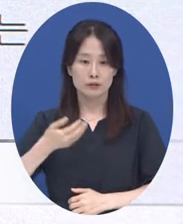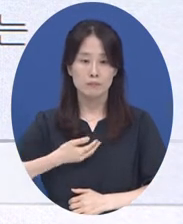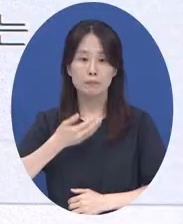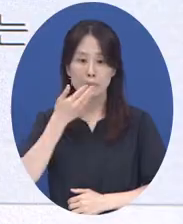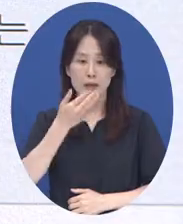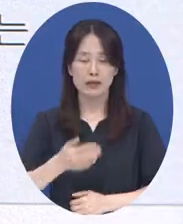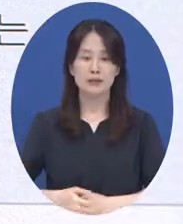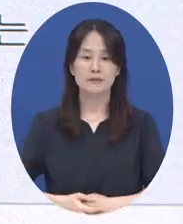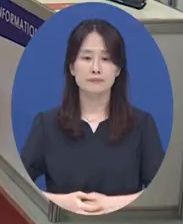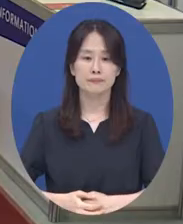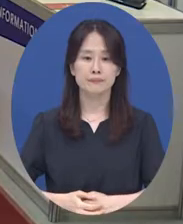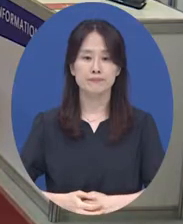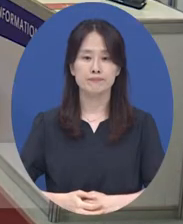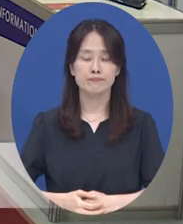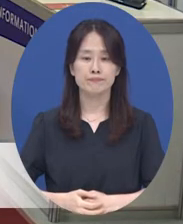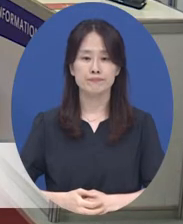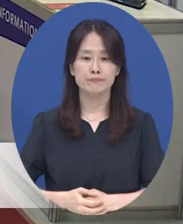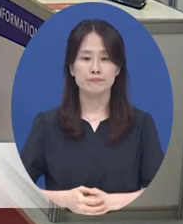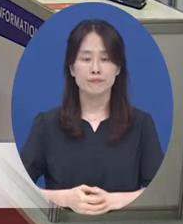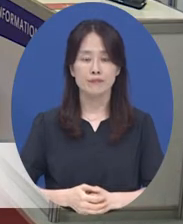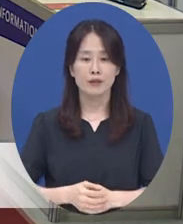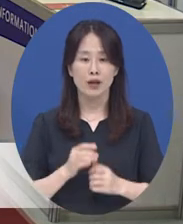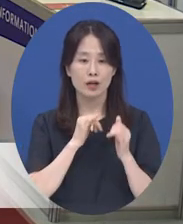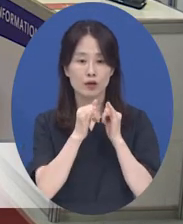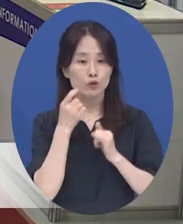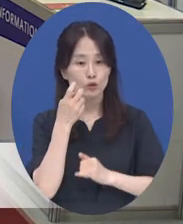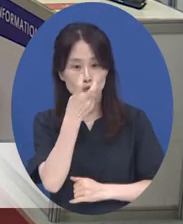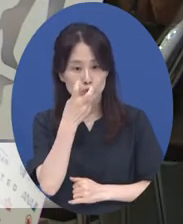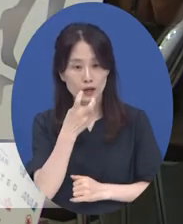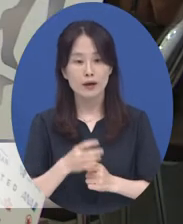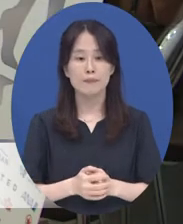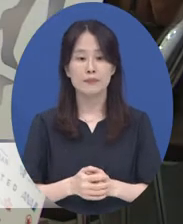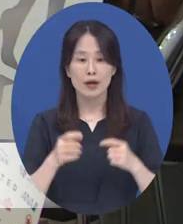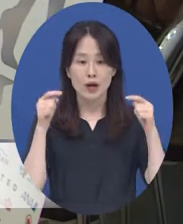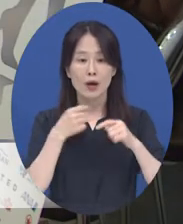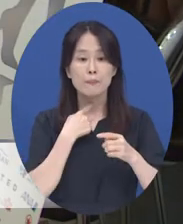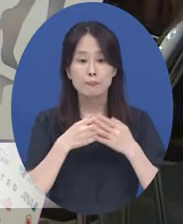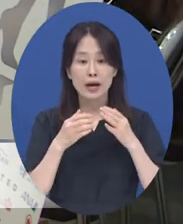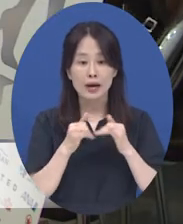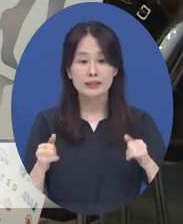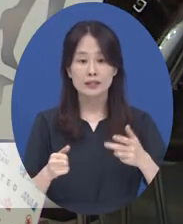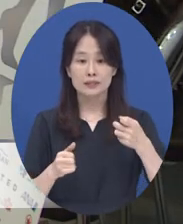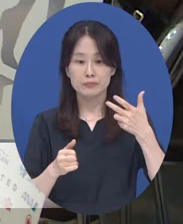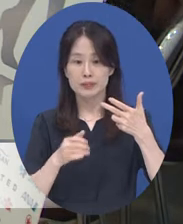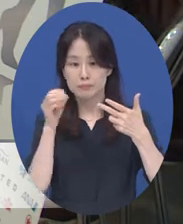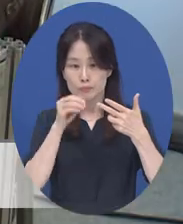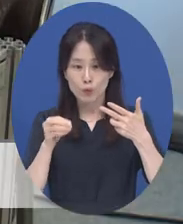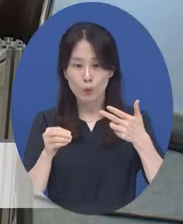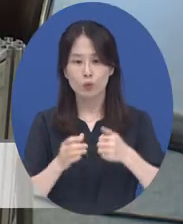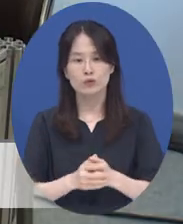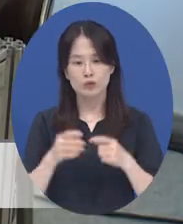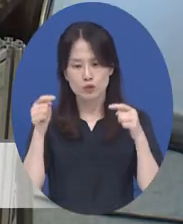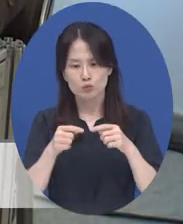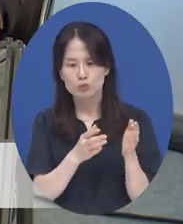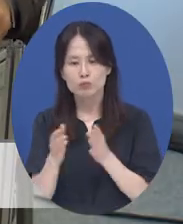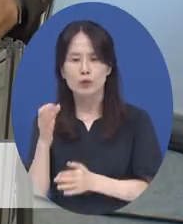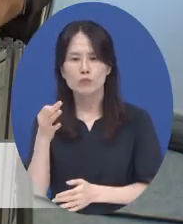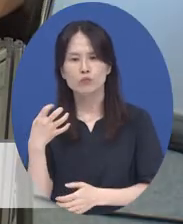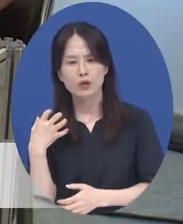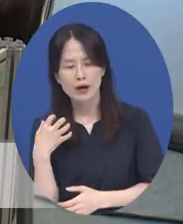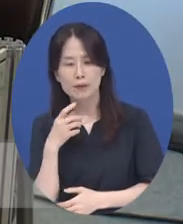있는 셈입니다 경우도 여러 조사에 따르면 면접 경험자의 77% 는 면접 준비 비용의 부담을 느낀 것으로